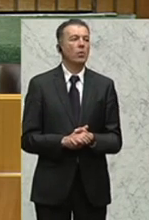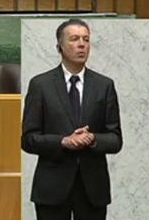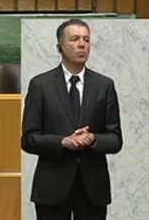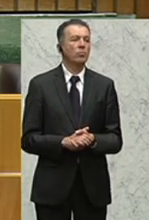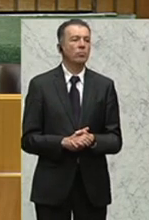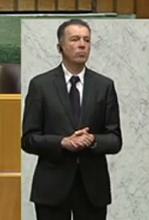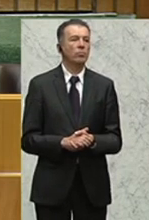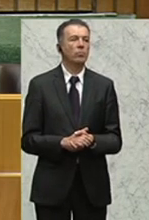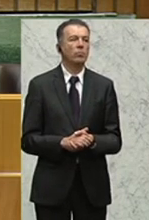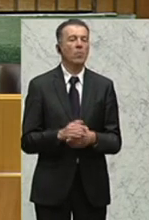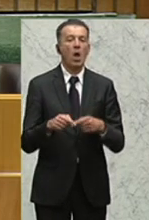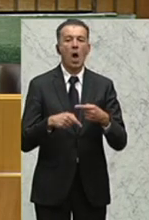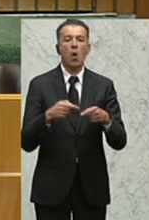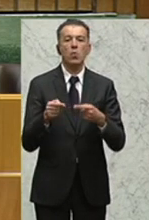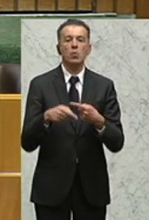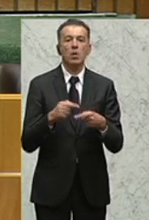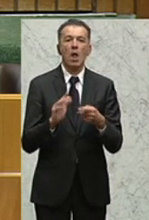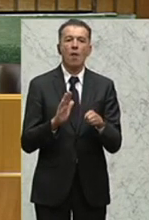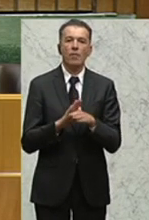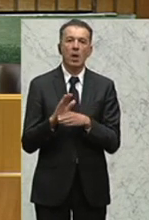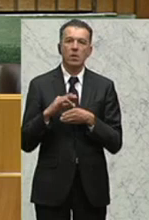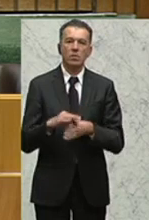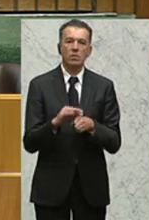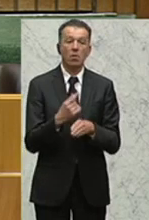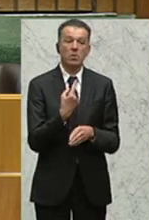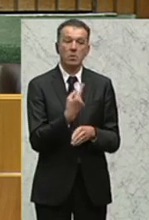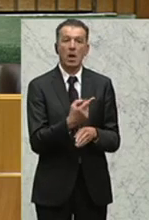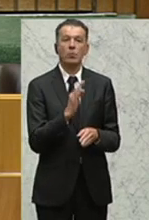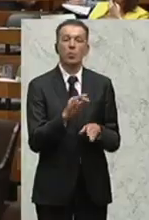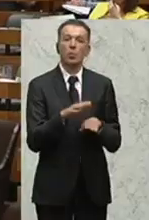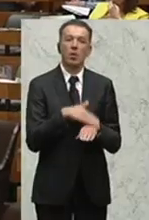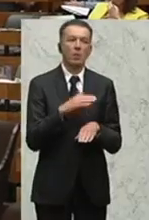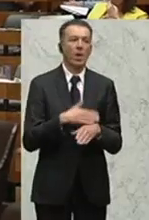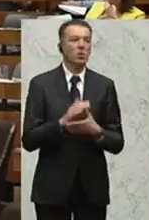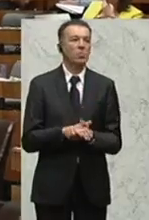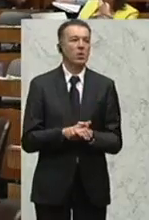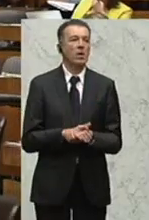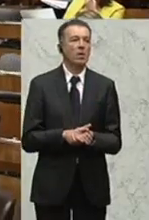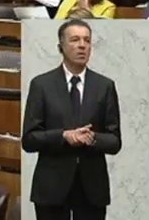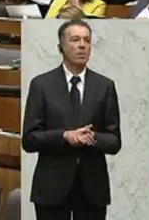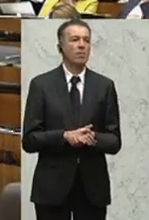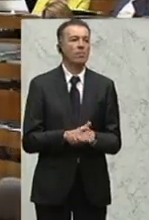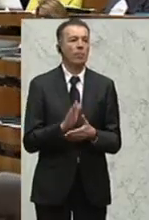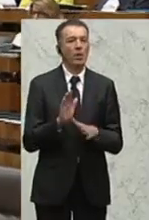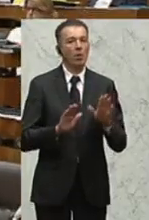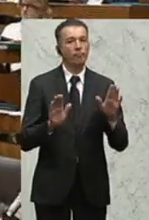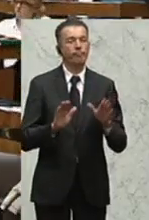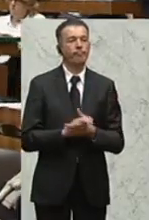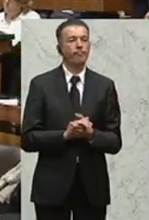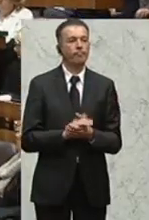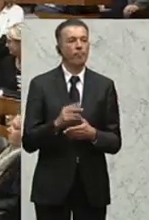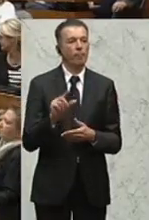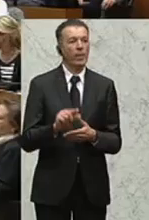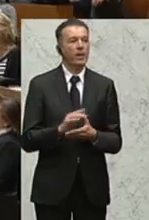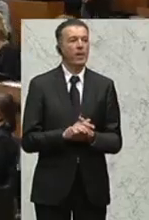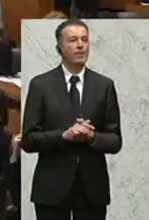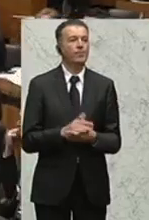auslaufklausel einführen und mit gutem Beispiel vorangehen wer dafür ist GB bitte ein Zeichen das ist die